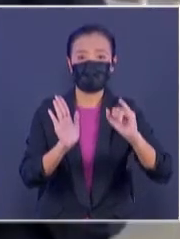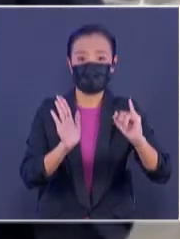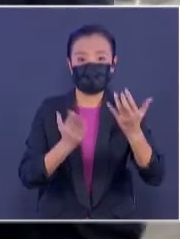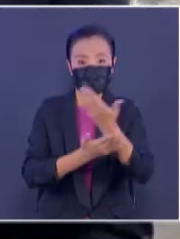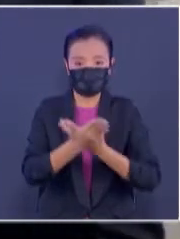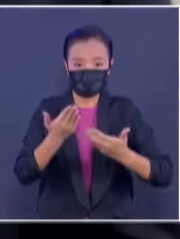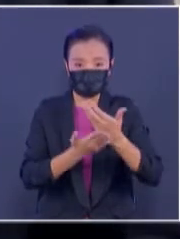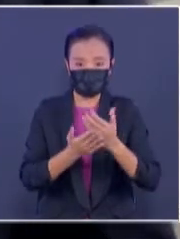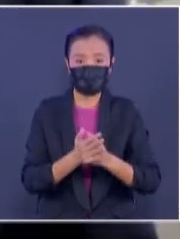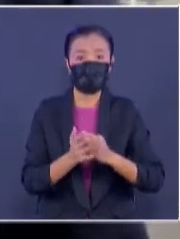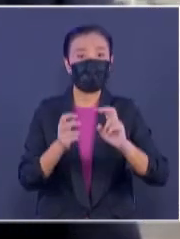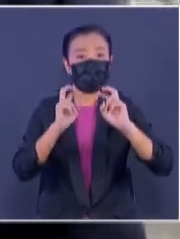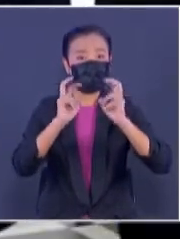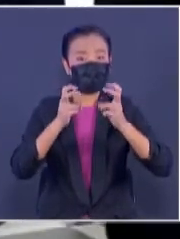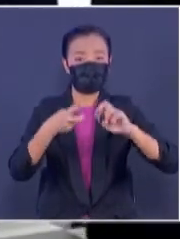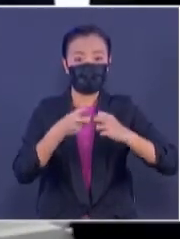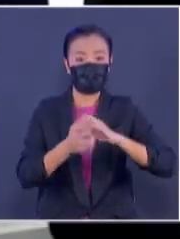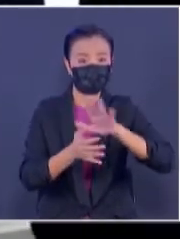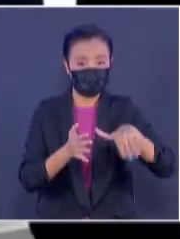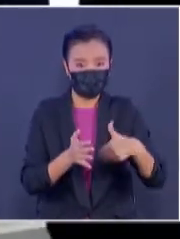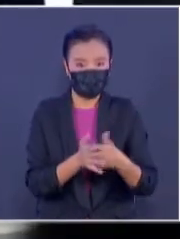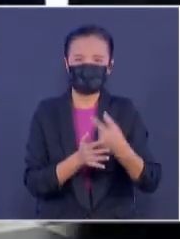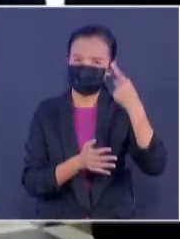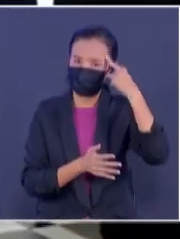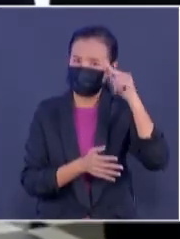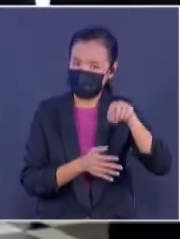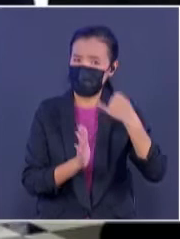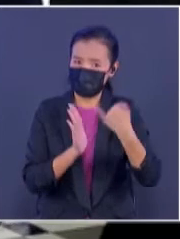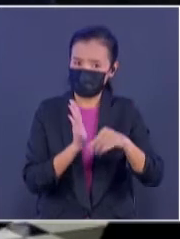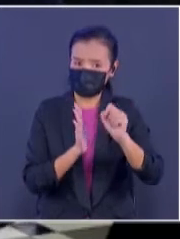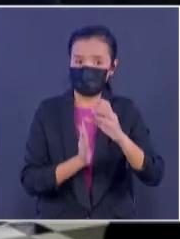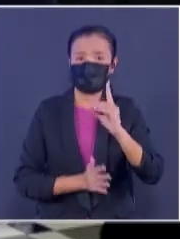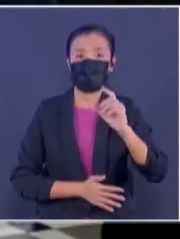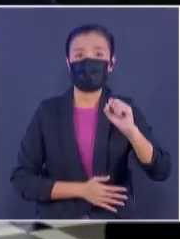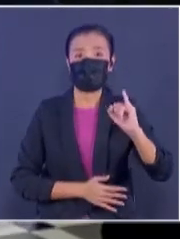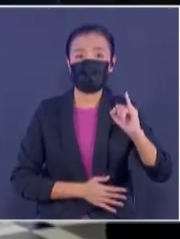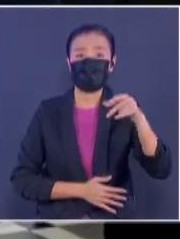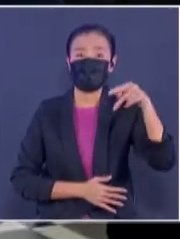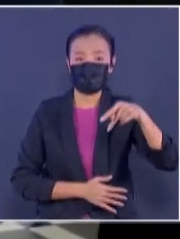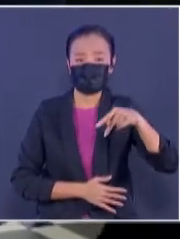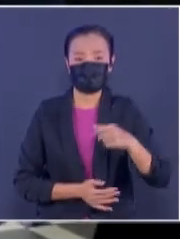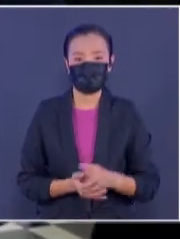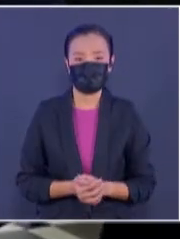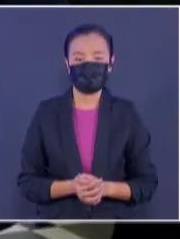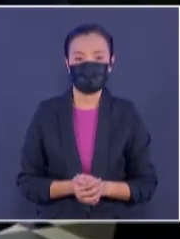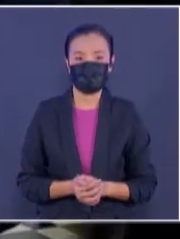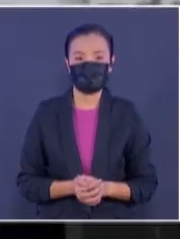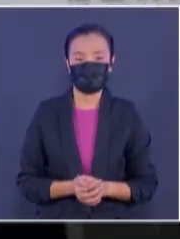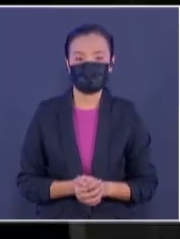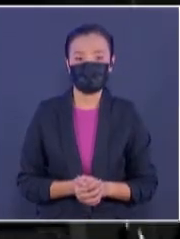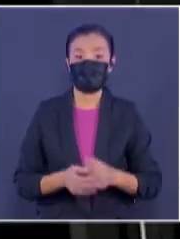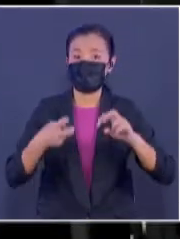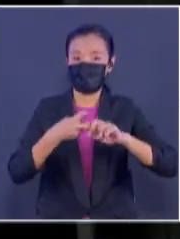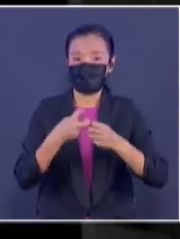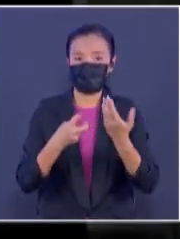ว่าเรื่องราวที่เกิดขึ้นกับเคสนี้เนี่ยเข้าข่ายไหมที่ DSI จะรับเป็นคดีพิเศษเพราะว่าเหตุการณ์ที่เกิ